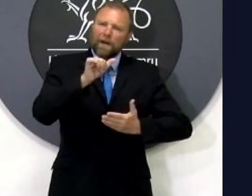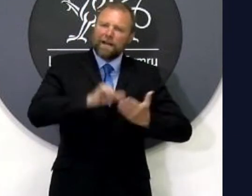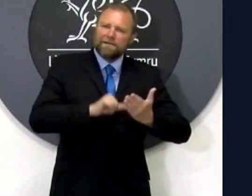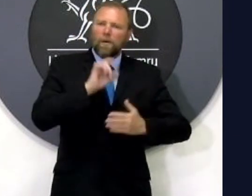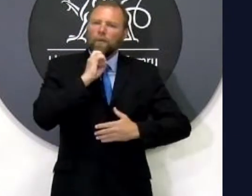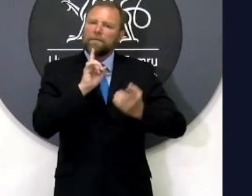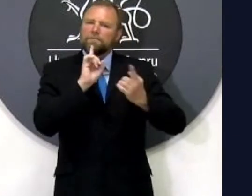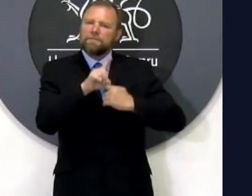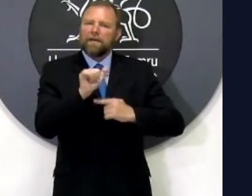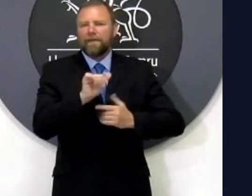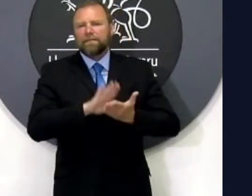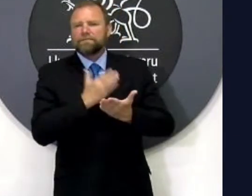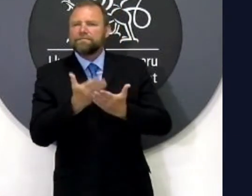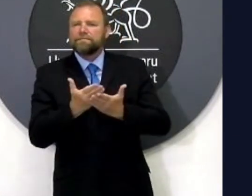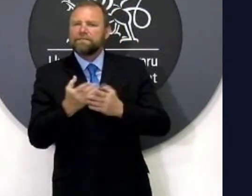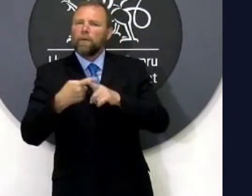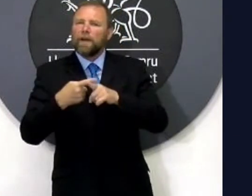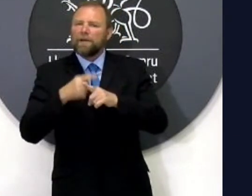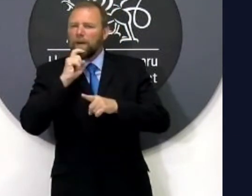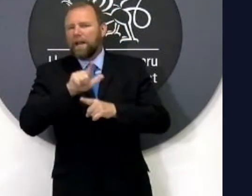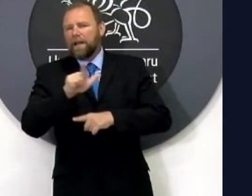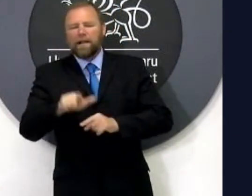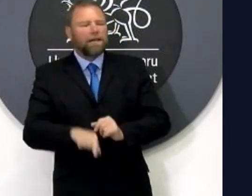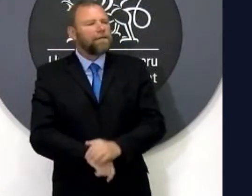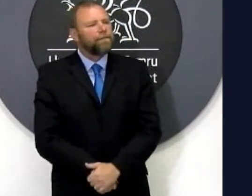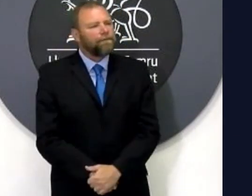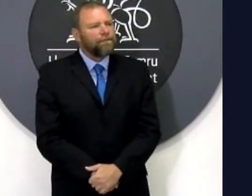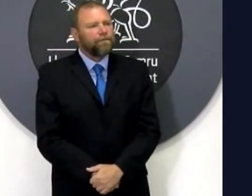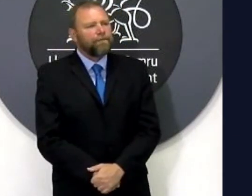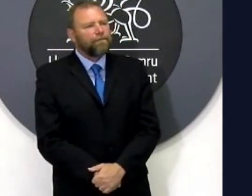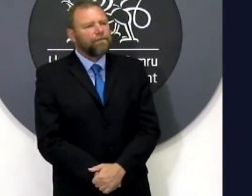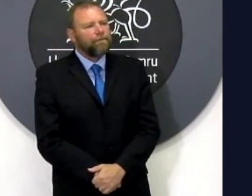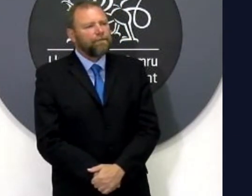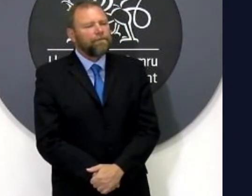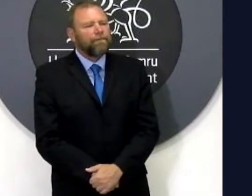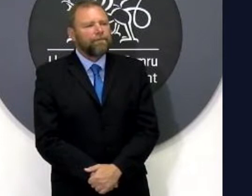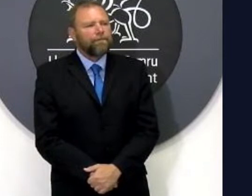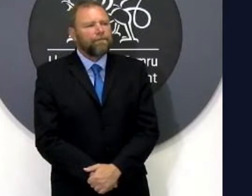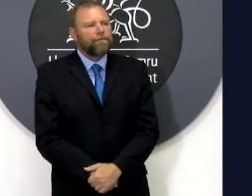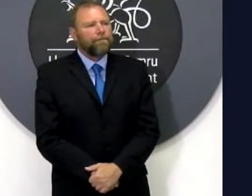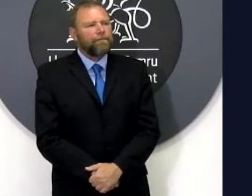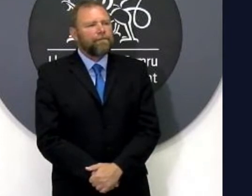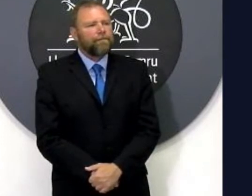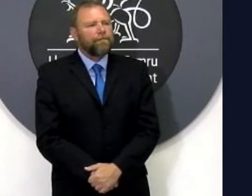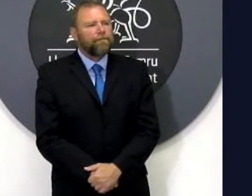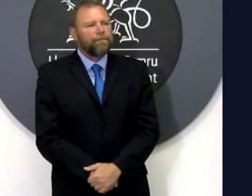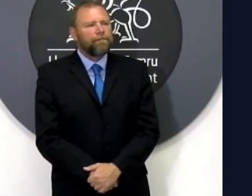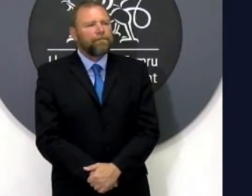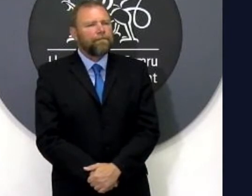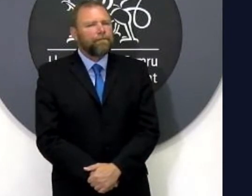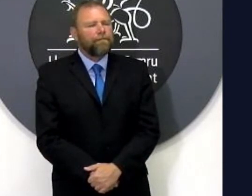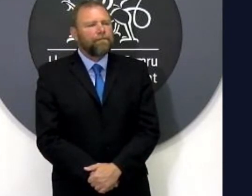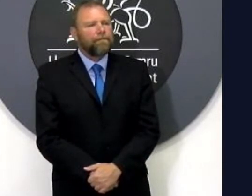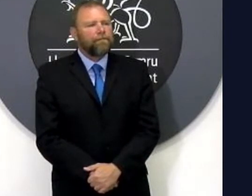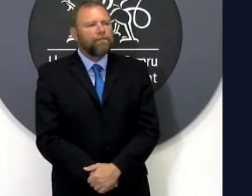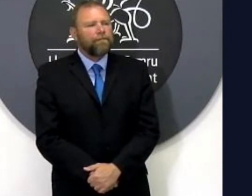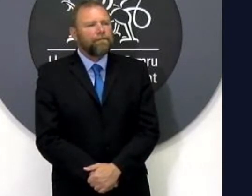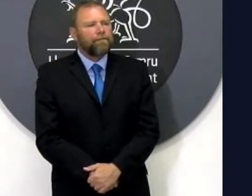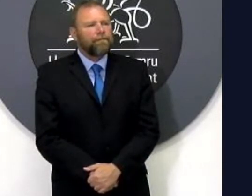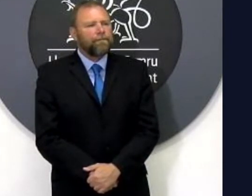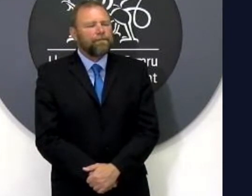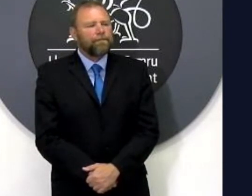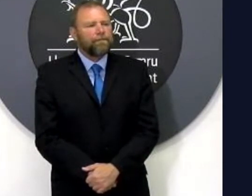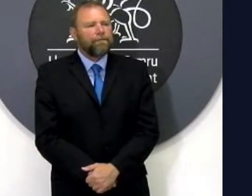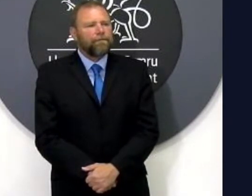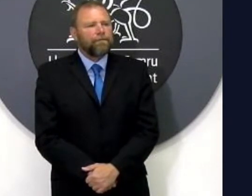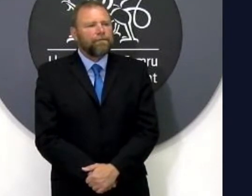ceisio meddwl mewn ffordd gwahanol. A dyna beth dwi wedi gofyn ac awgrymu un gwasanaethau iechyd ni